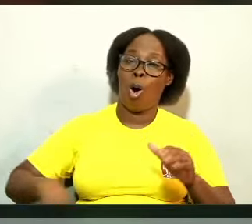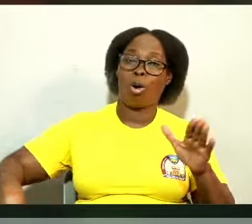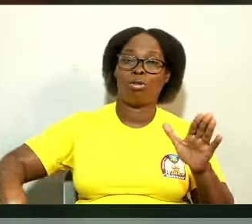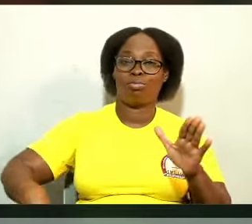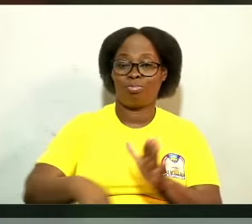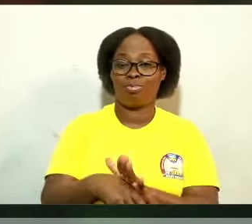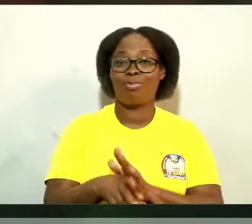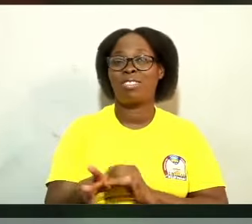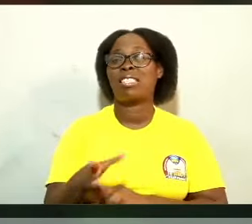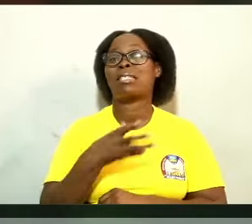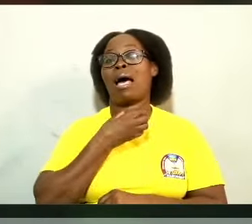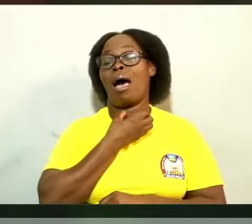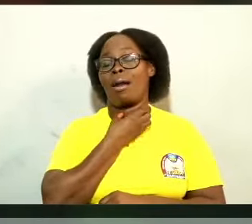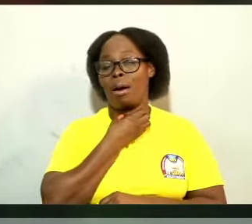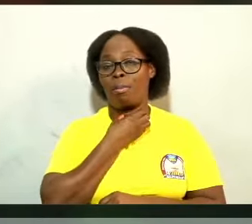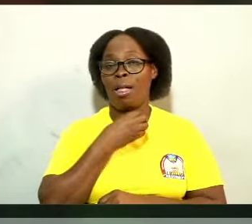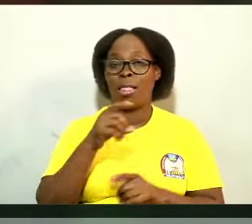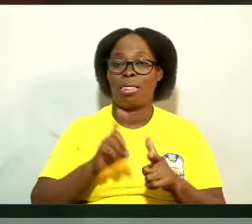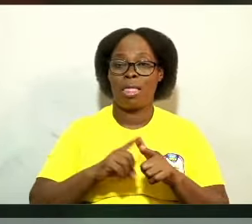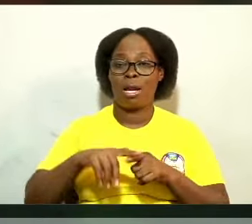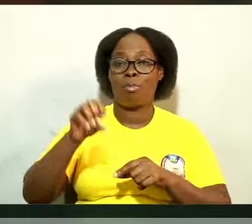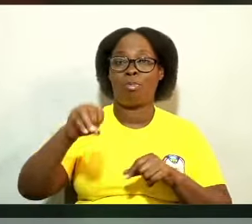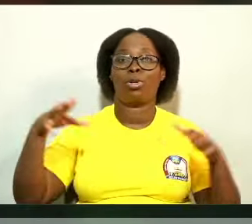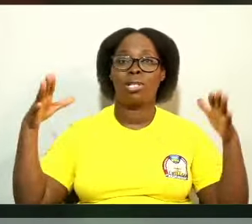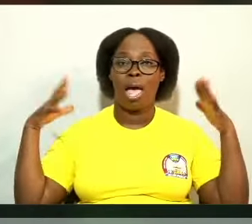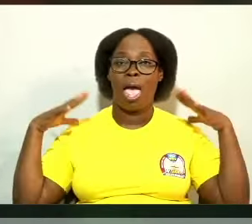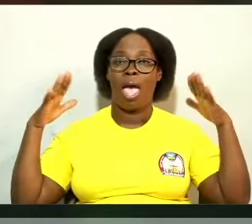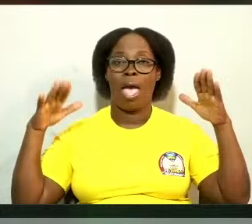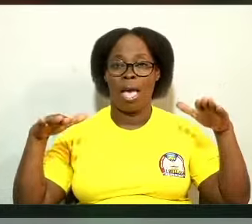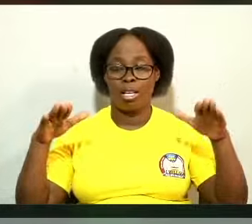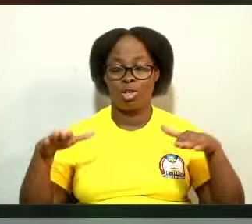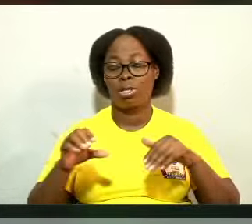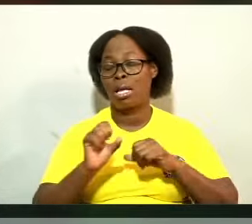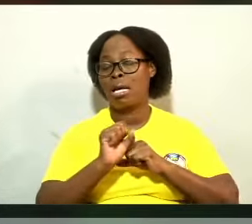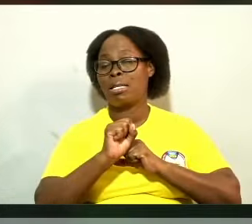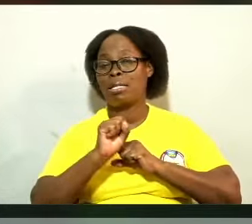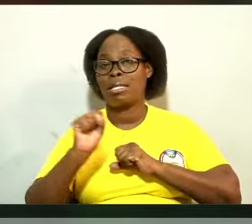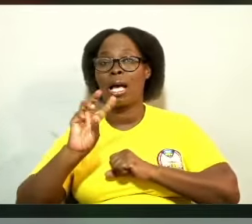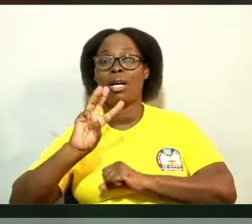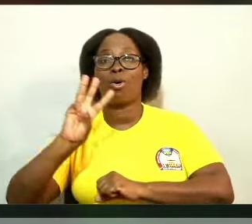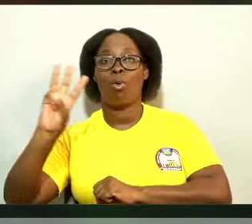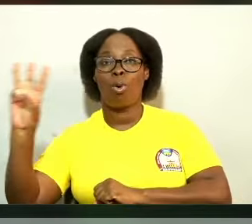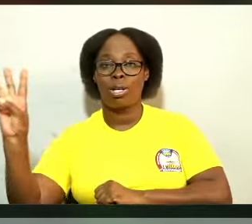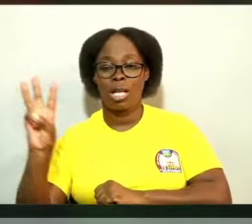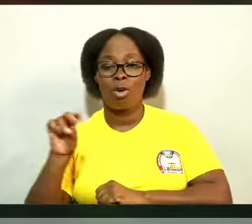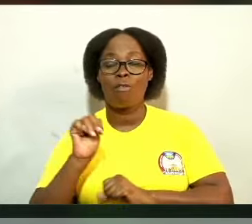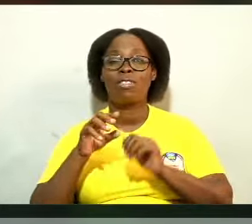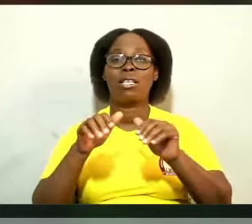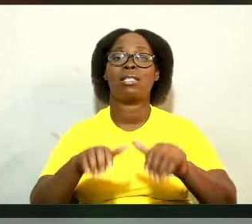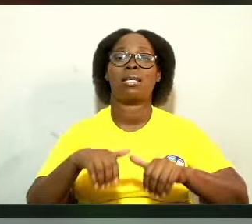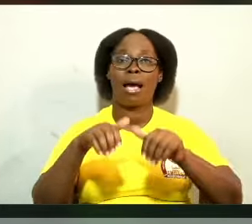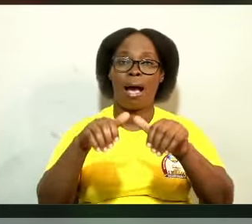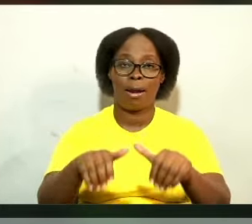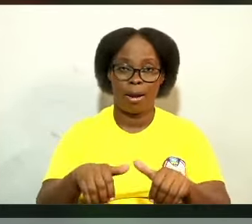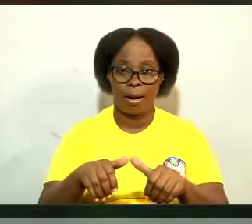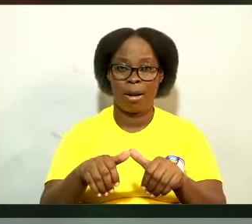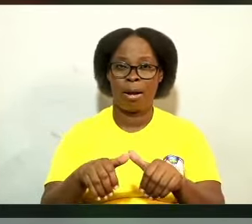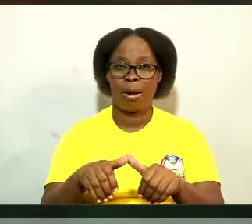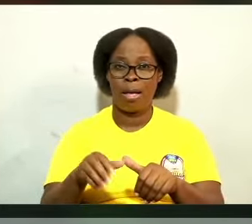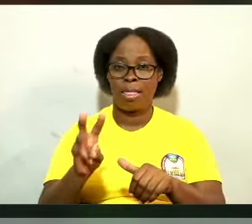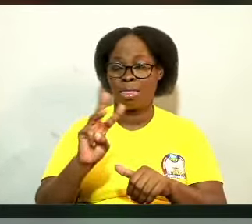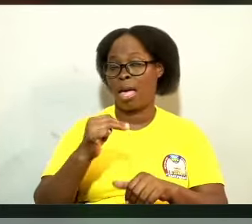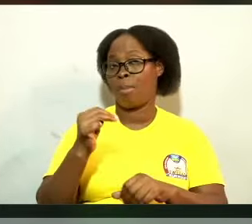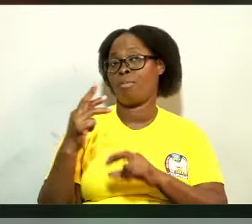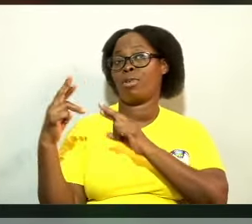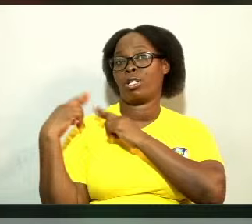huyo mtu akaweka makerubi upande wa mashariki wa bustani ya Edeni. Walikuwa na